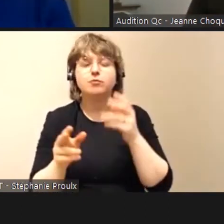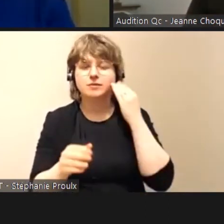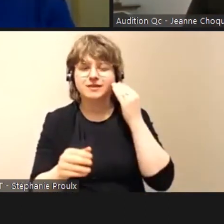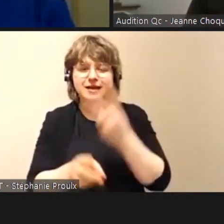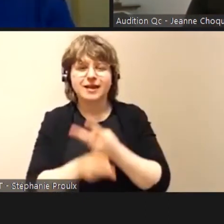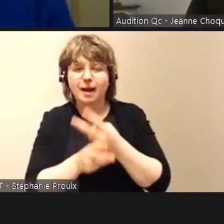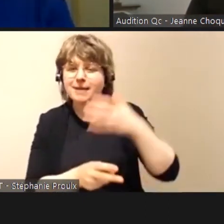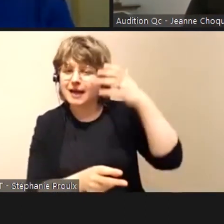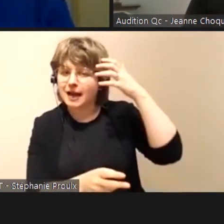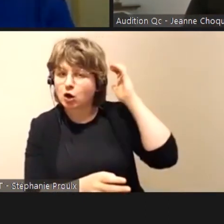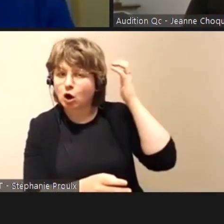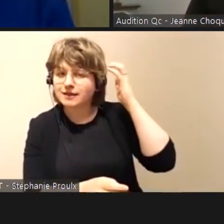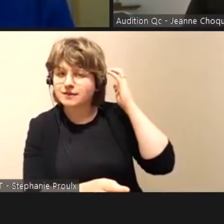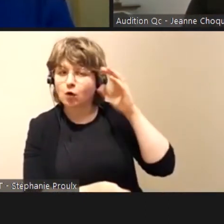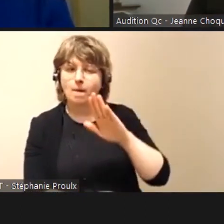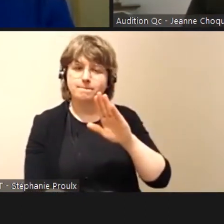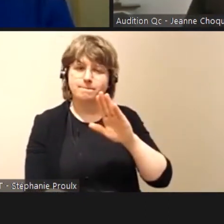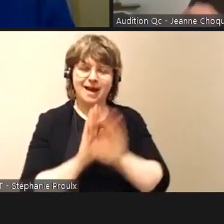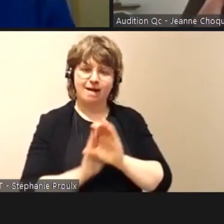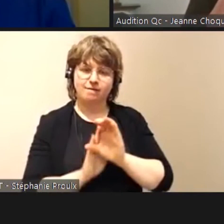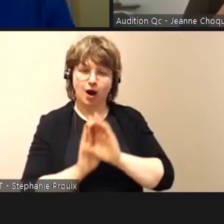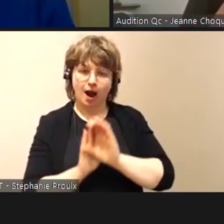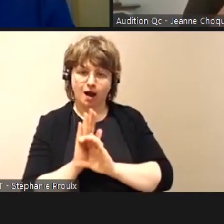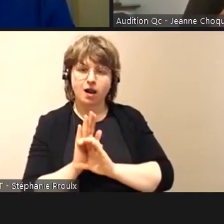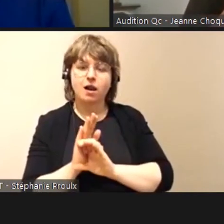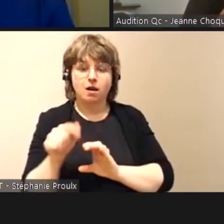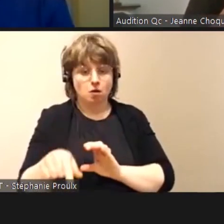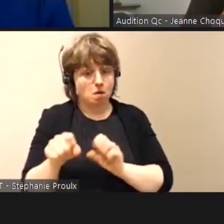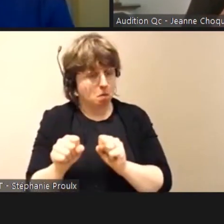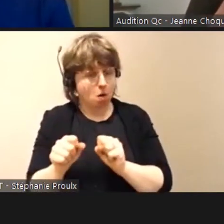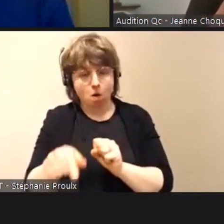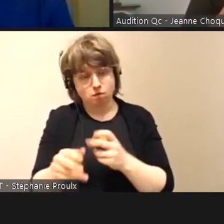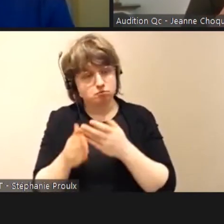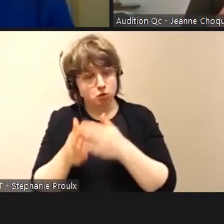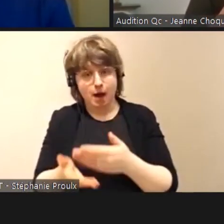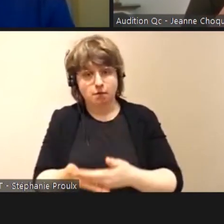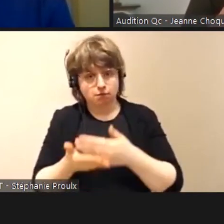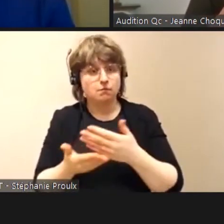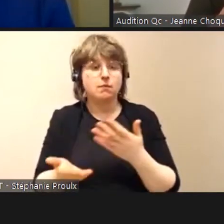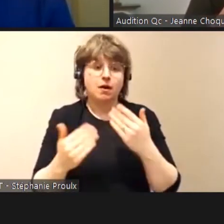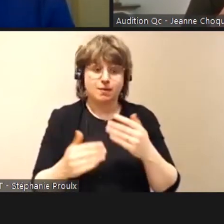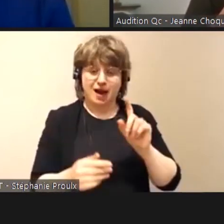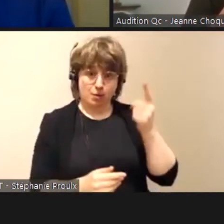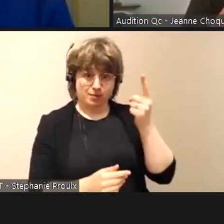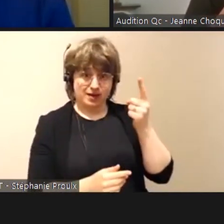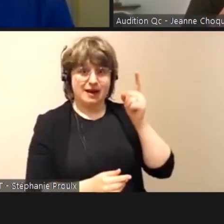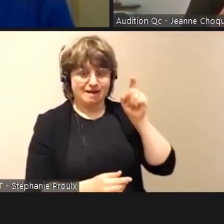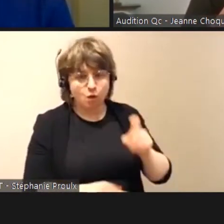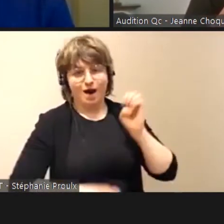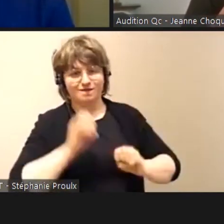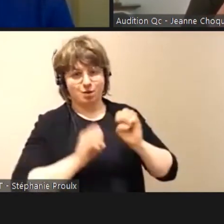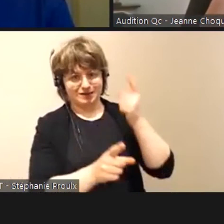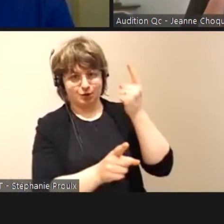thérapie cognitio-behaviorale. Mais ça, c'est sûr, comme je dis souvent, ça commence par une bonne